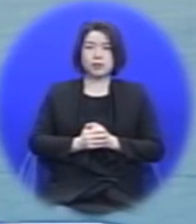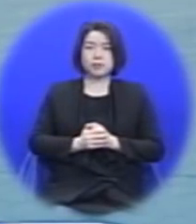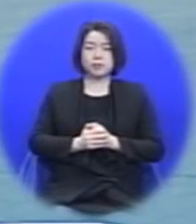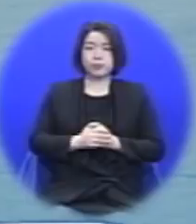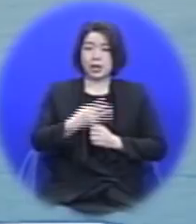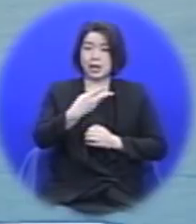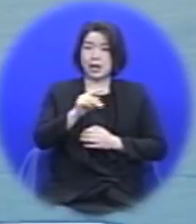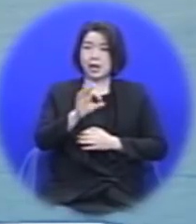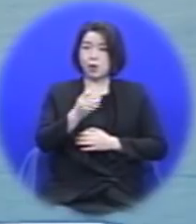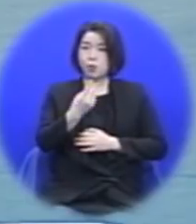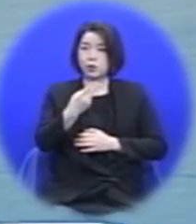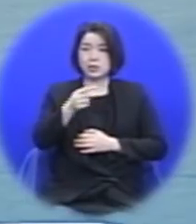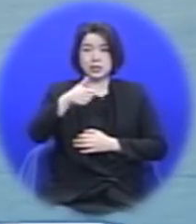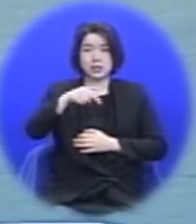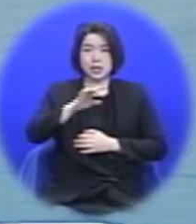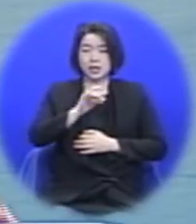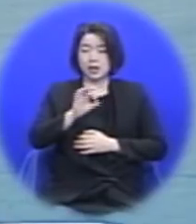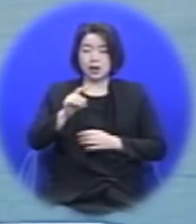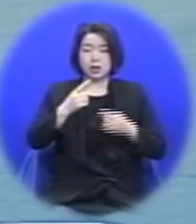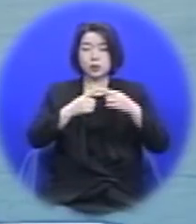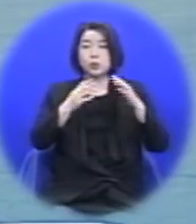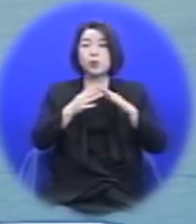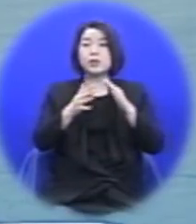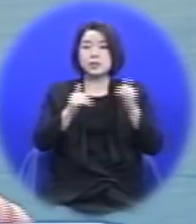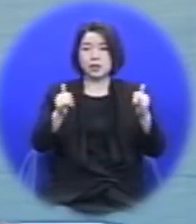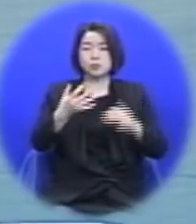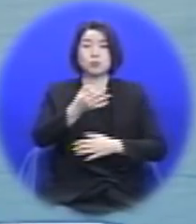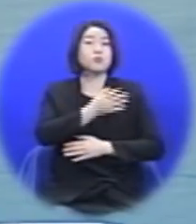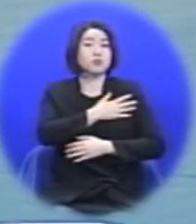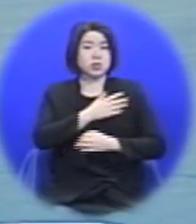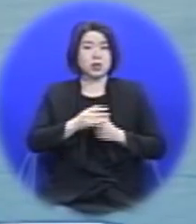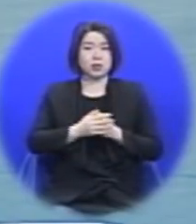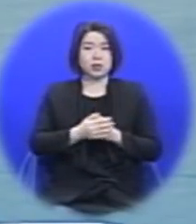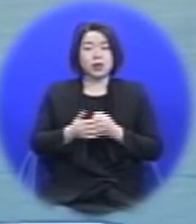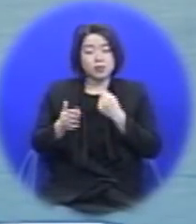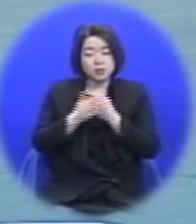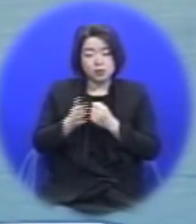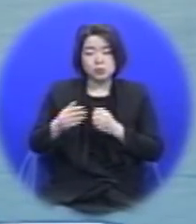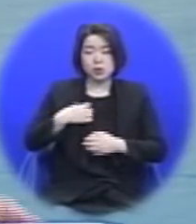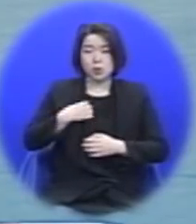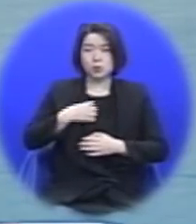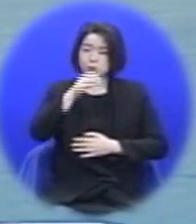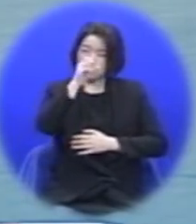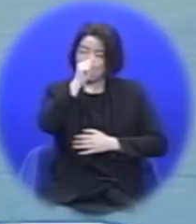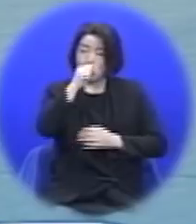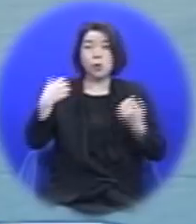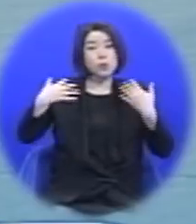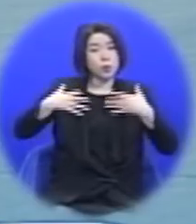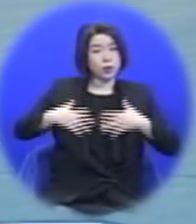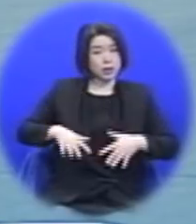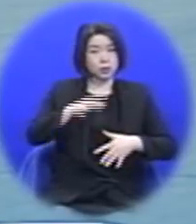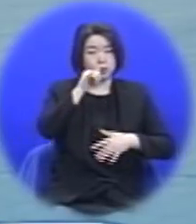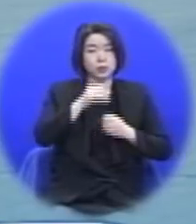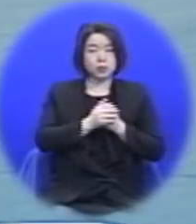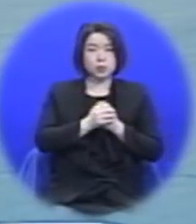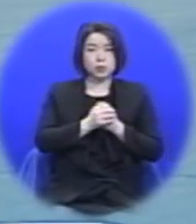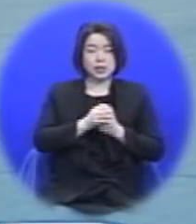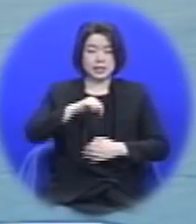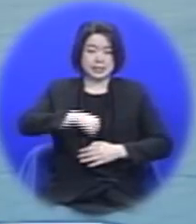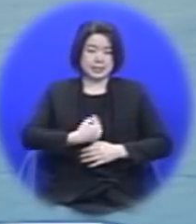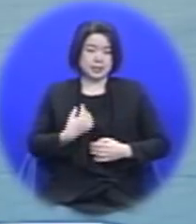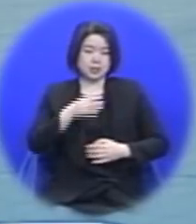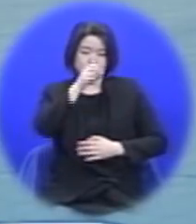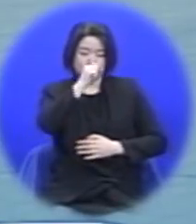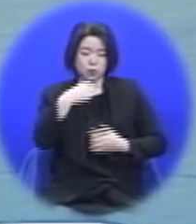라오디게아 교인들은 부자였습니다. 그러니 당연히 옷도 좋은 옷을 입었겠죠. 그들은 자기들이 좋은 옷을 입고 있는 것을